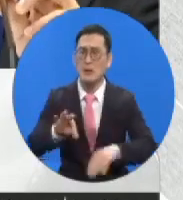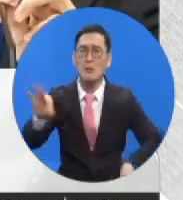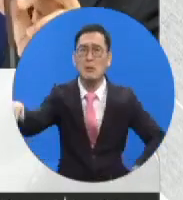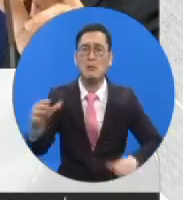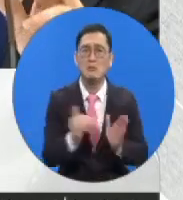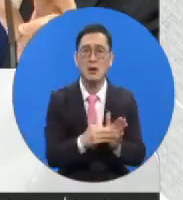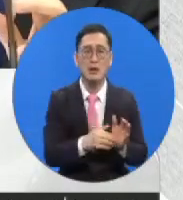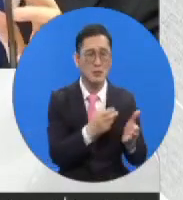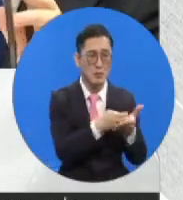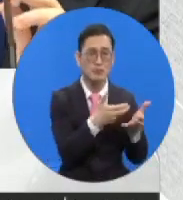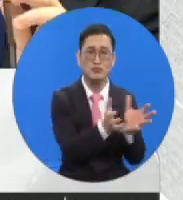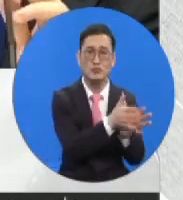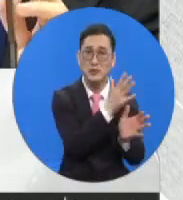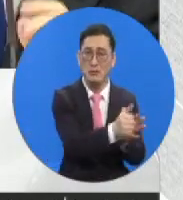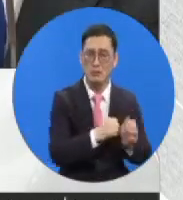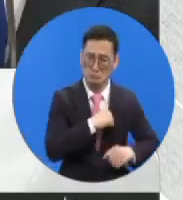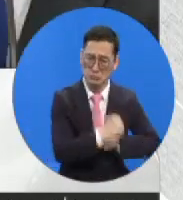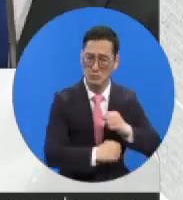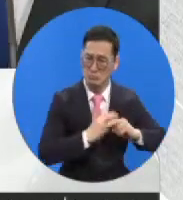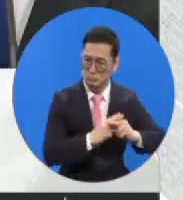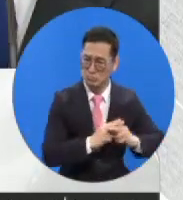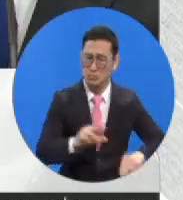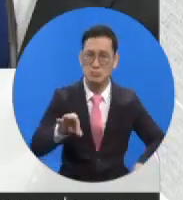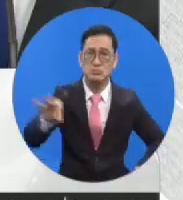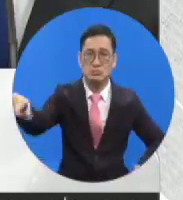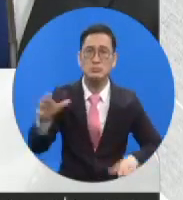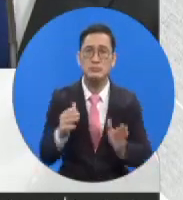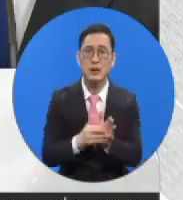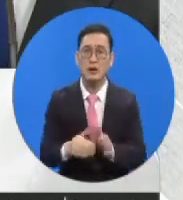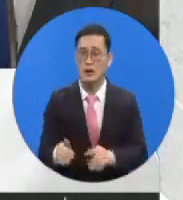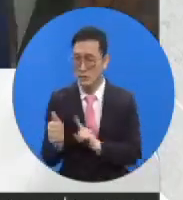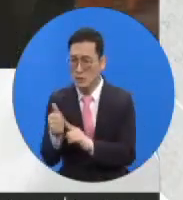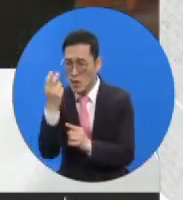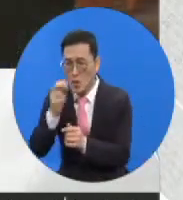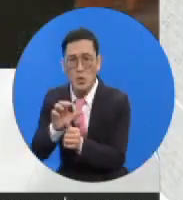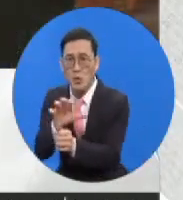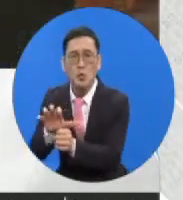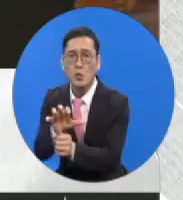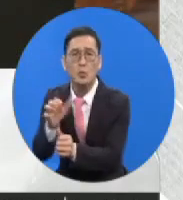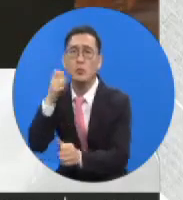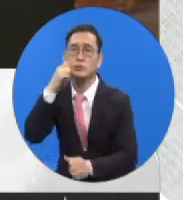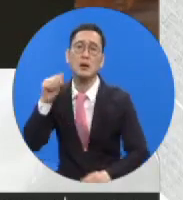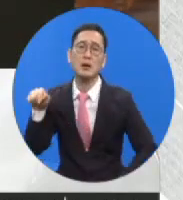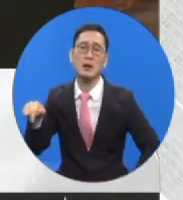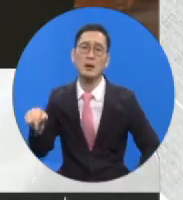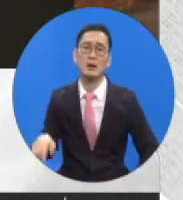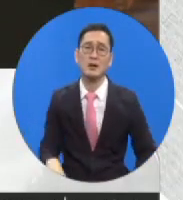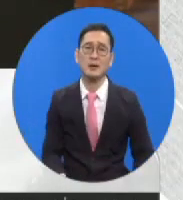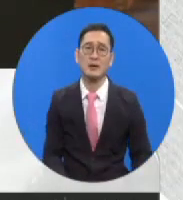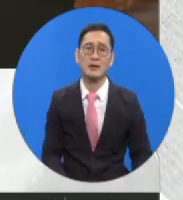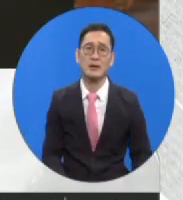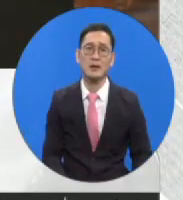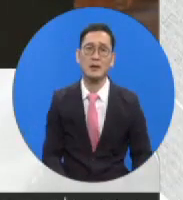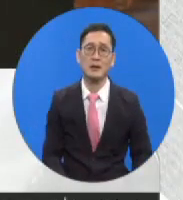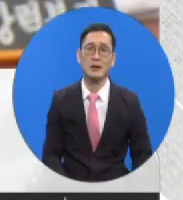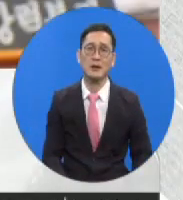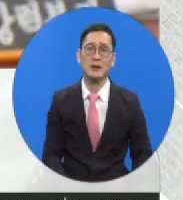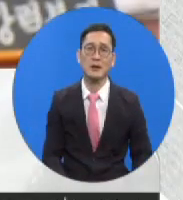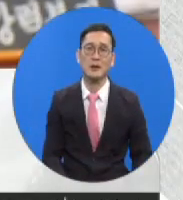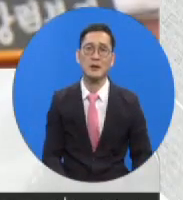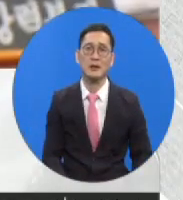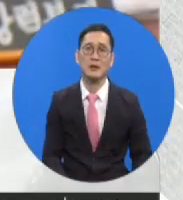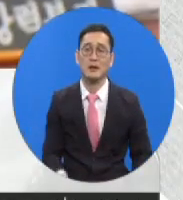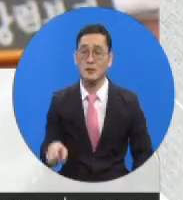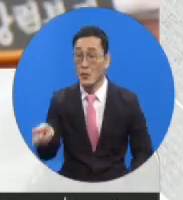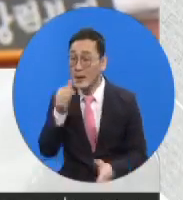얘기한 것처럼 아니 지금 뭐가 나온 게 있냐 이거죠. 그럼 비호를 하는 것은 뭔가 죄를 졌기 때문에 이를 방어망을 쳐주는 게